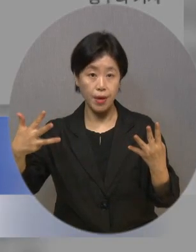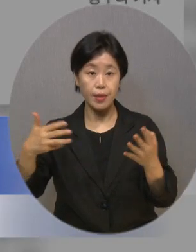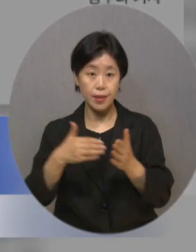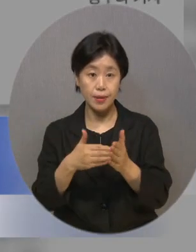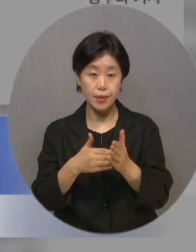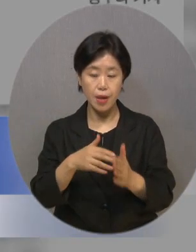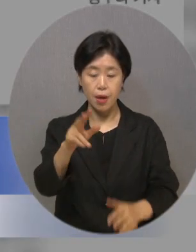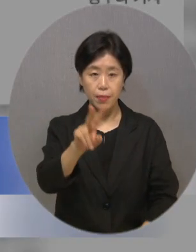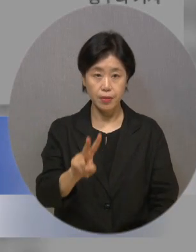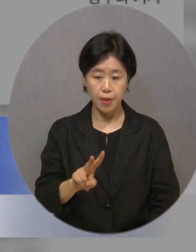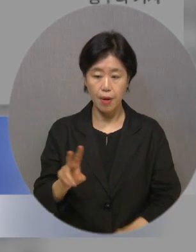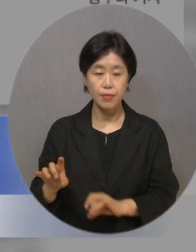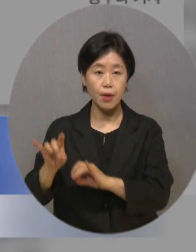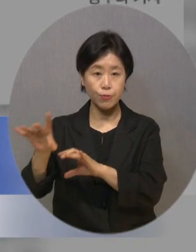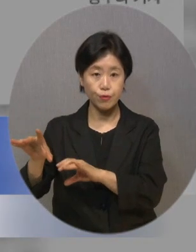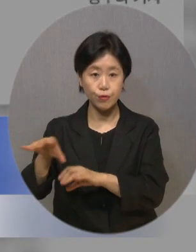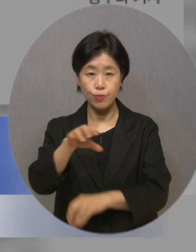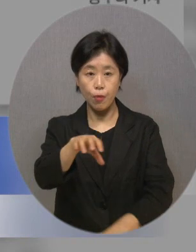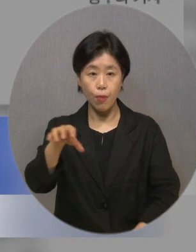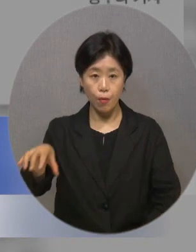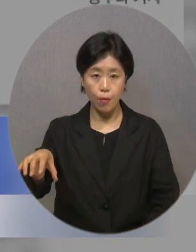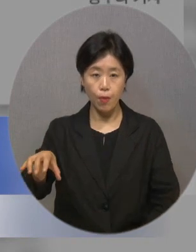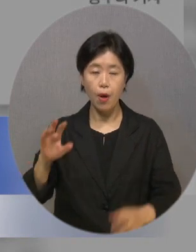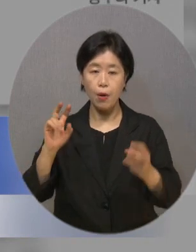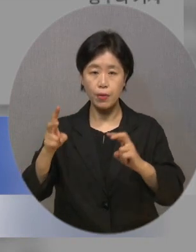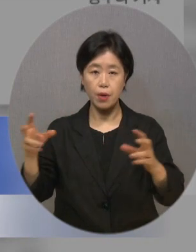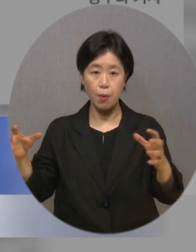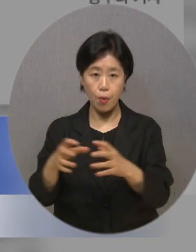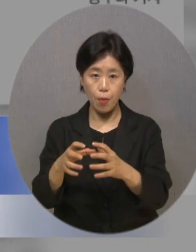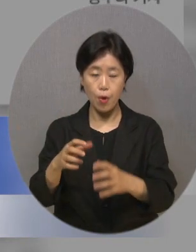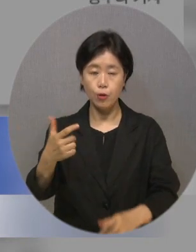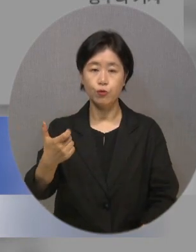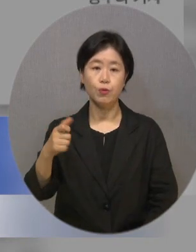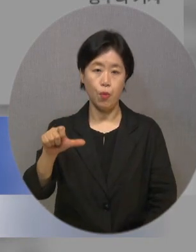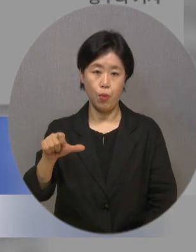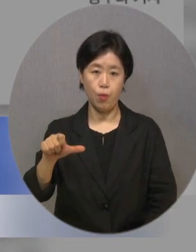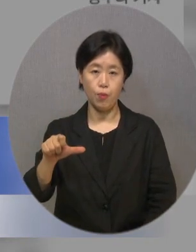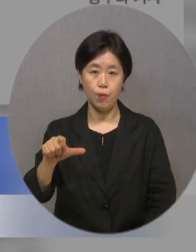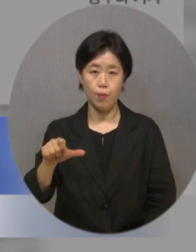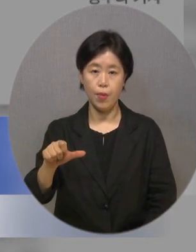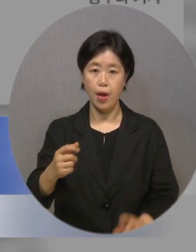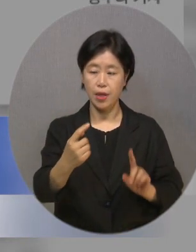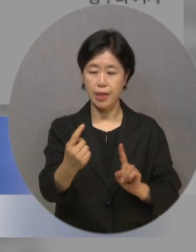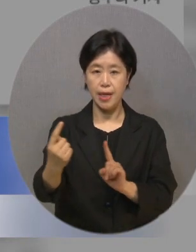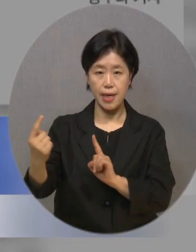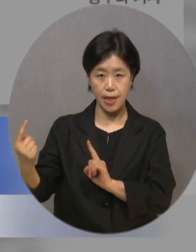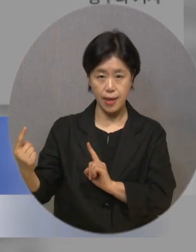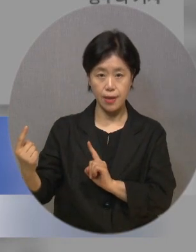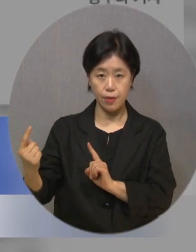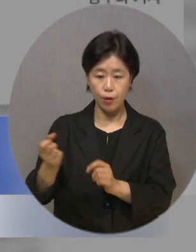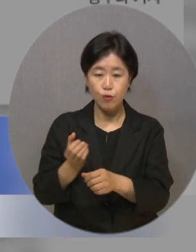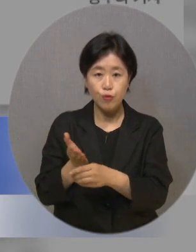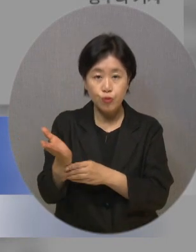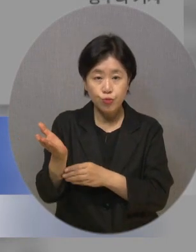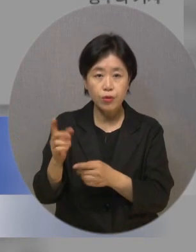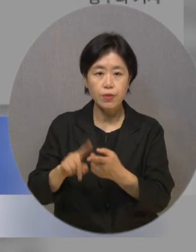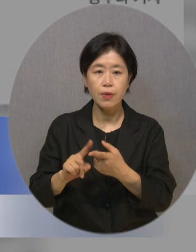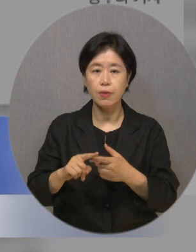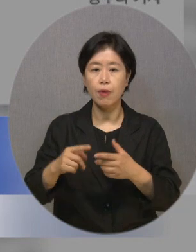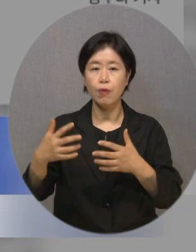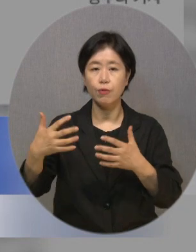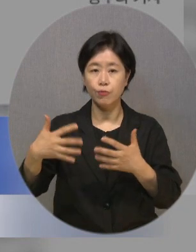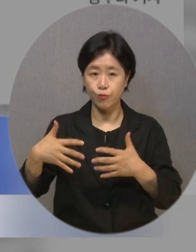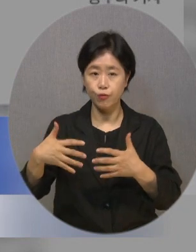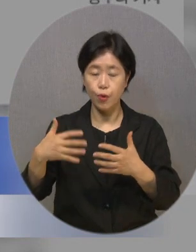현재에서 바이어사 총예순 5개 사와 1대1 수출상담회를 진행했다고 하는데요 센터는